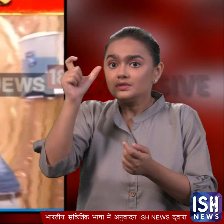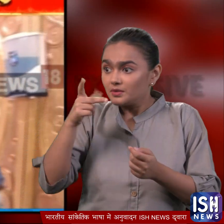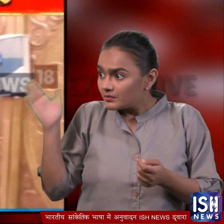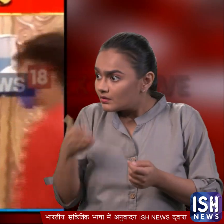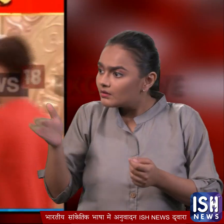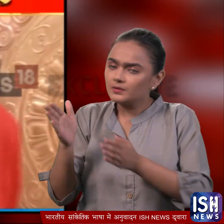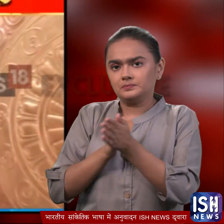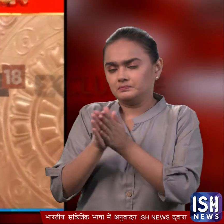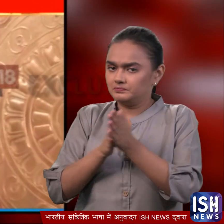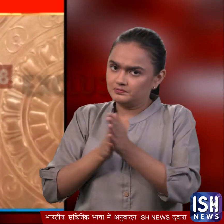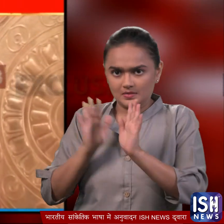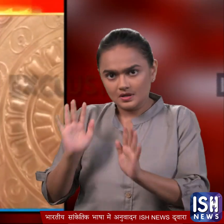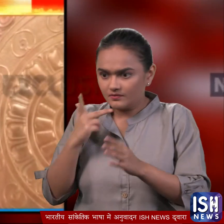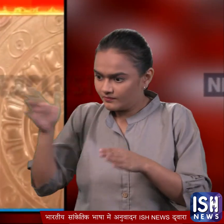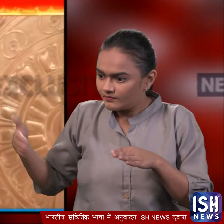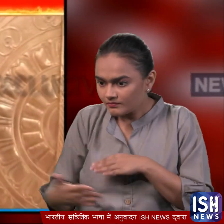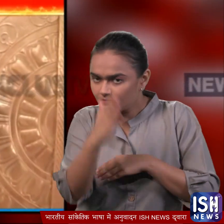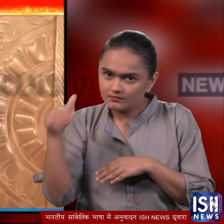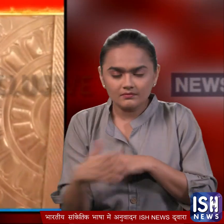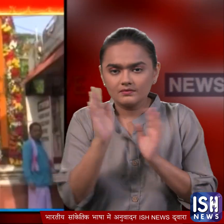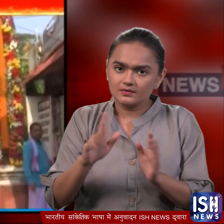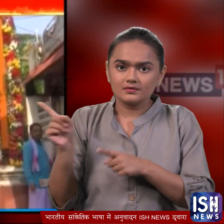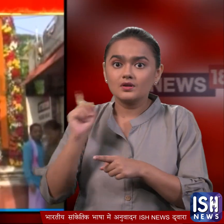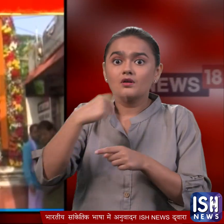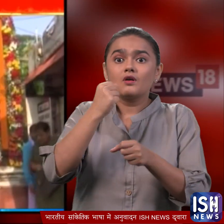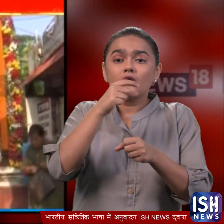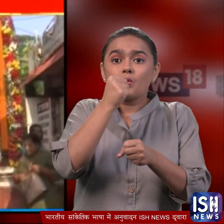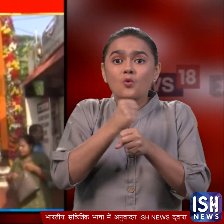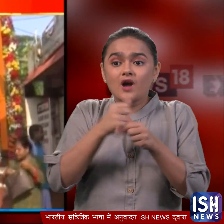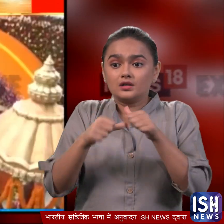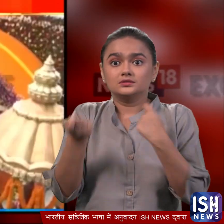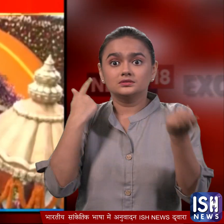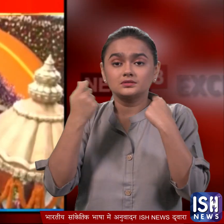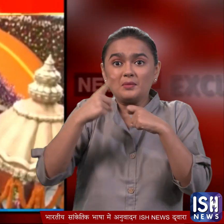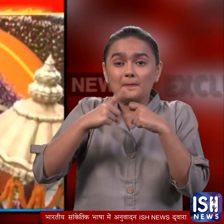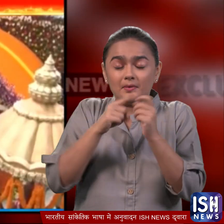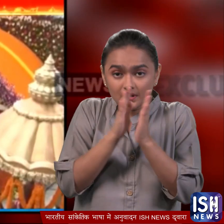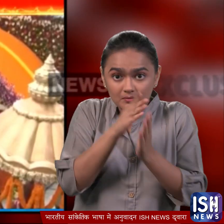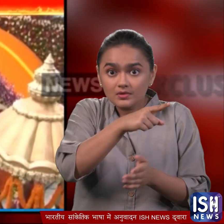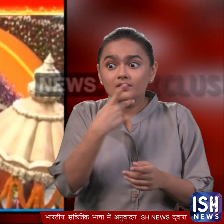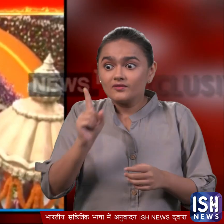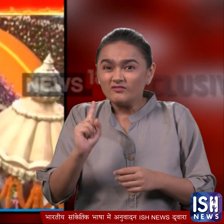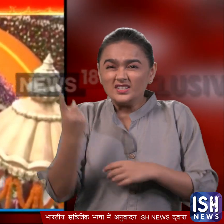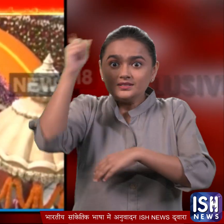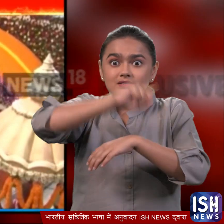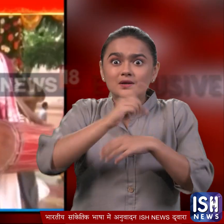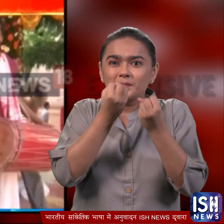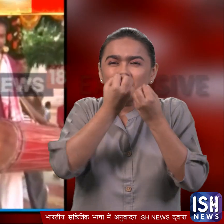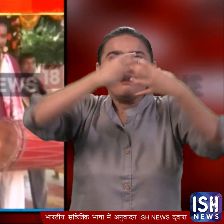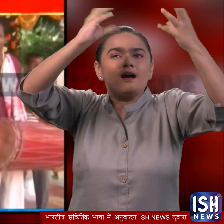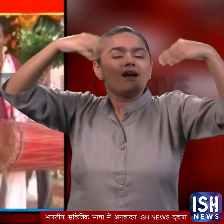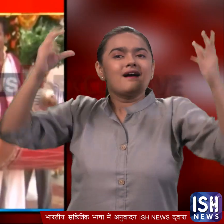आ रहे हैं वो सैनिटाइज होकर ही यहाँ से आगे बढ़ते हैं। गुवाहाटी के कामाख्या मंदिर को भी नवरात्र के पहले दिन फूलों से सजाया